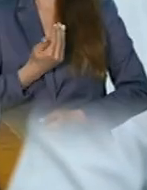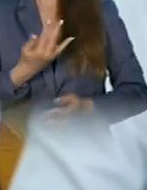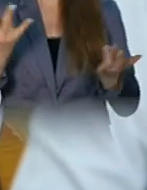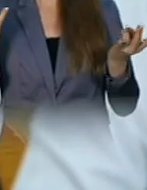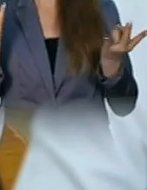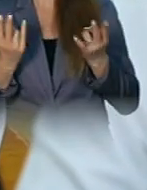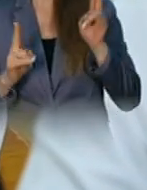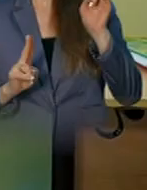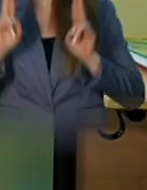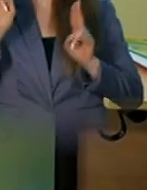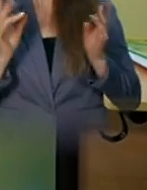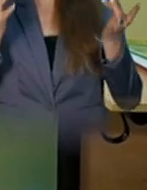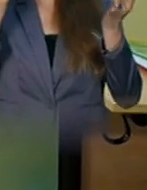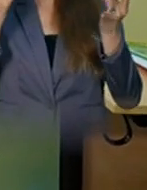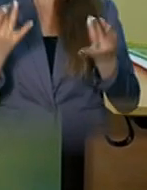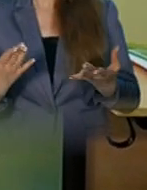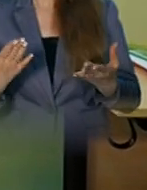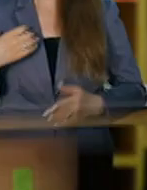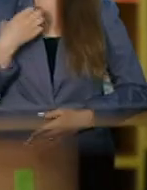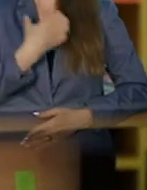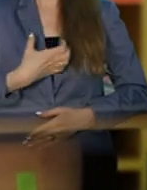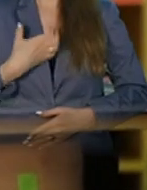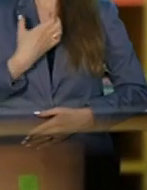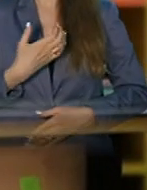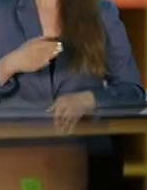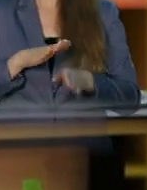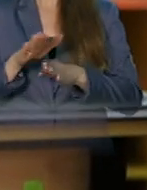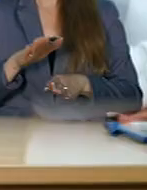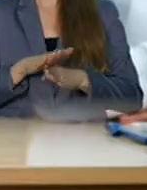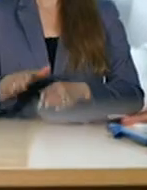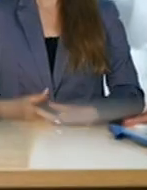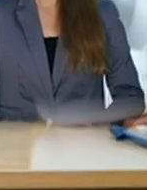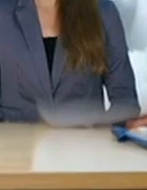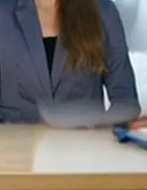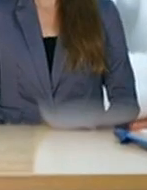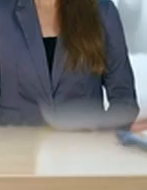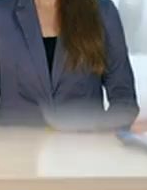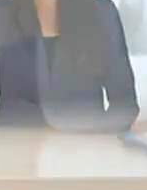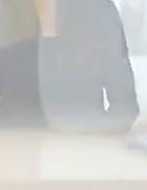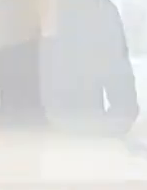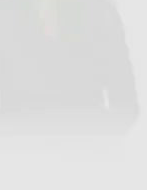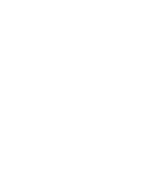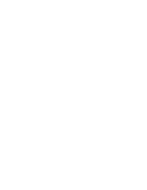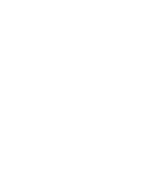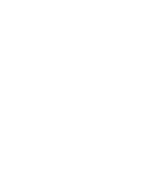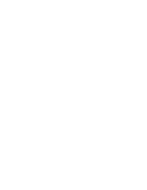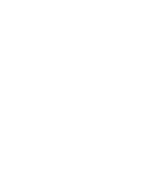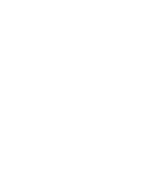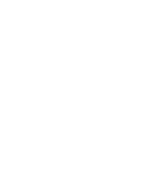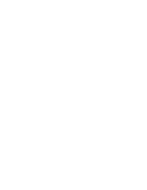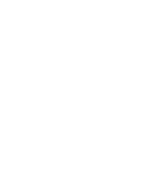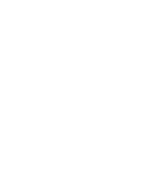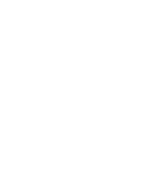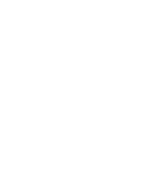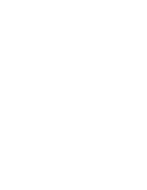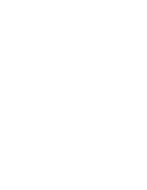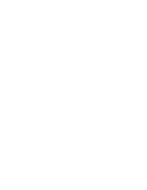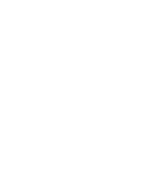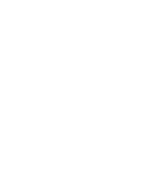әр қайсымыз осындай қарапайым, бірақ өте маңызды ережелерді сақтауымыз керек.